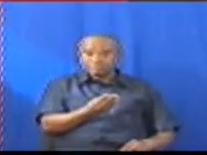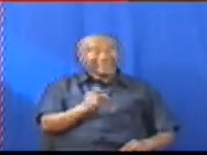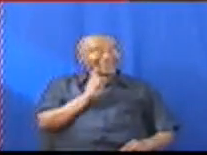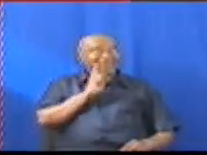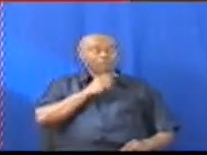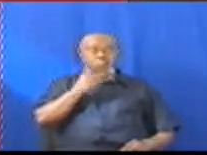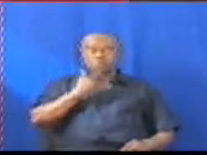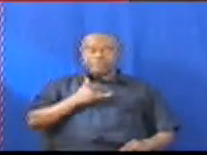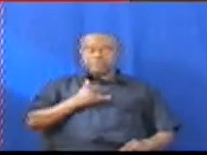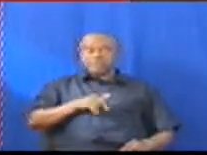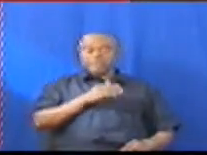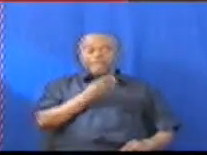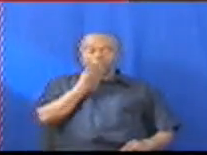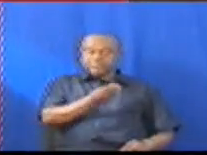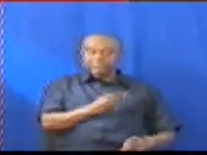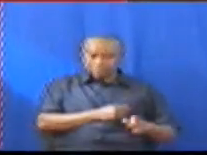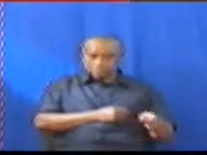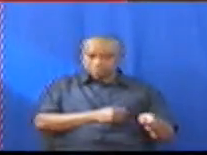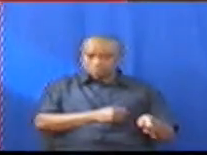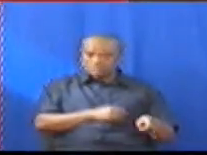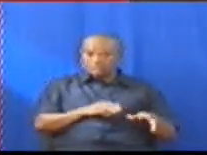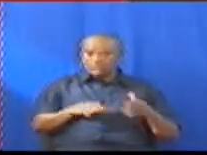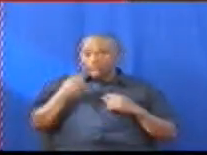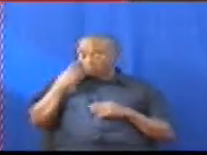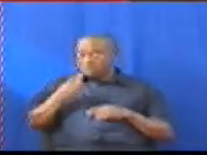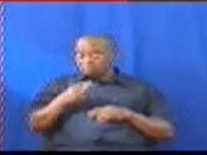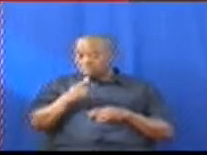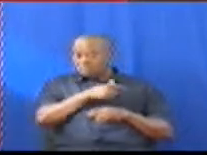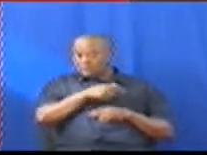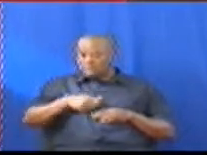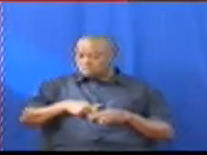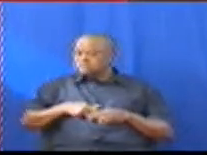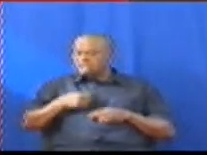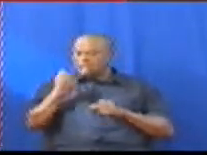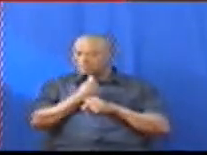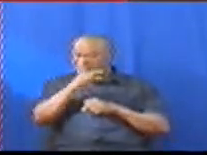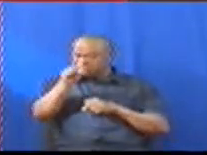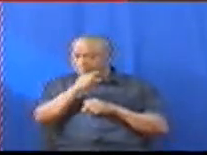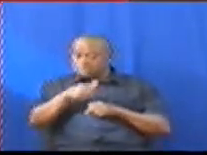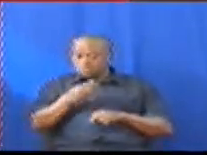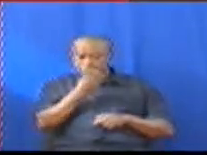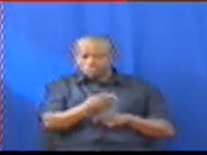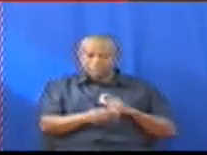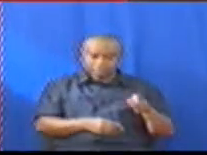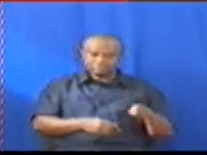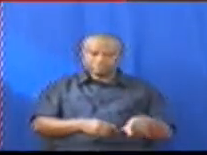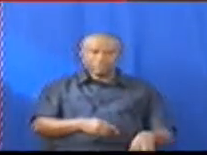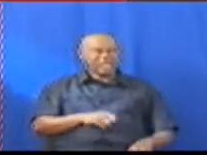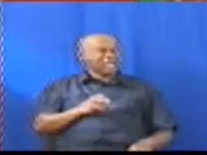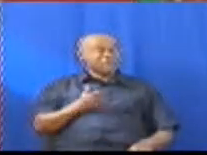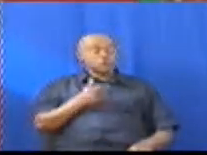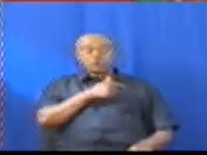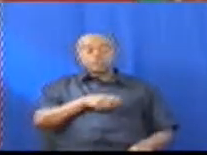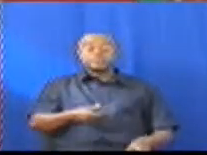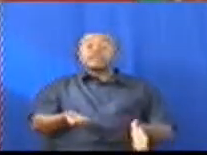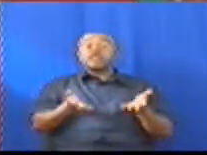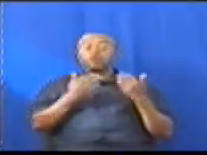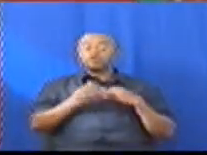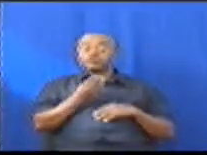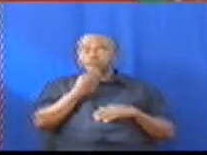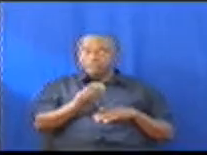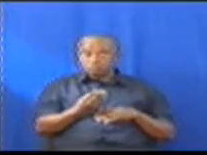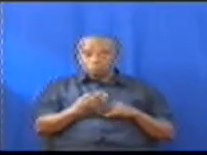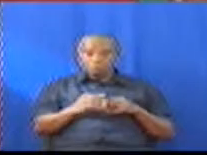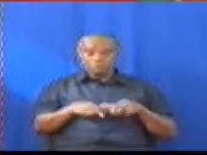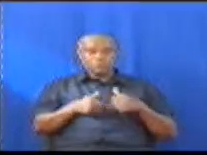anajisikia kushtaki au anapoona kwamba rais anatakiwa kushtakiwa. Kwa hiyo bado still rais atakuwa na uwezo wa kushtakiwa, lakini kwa